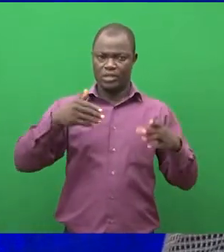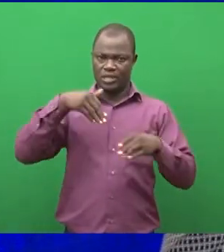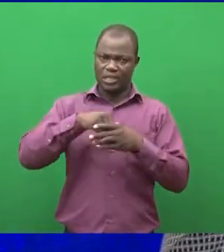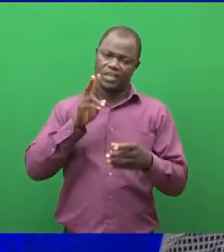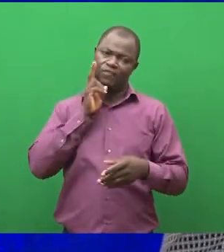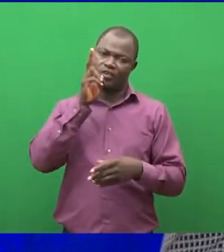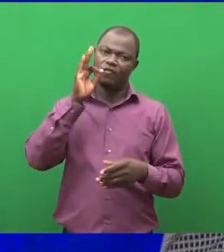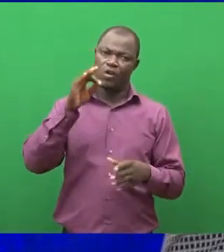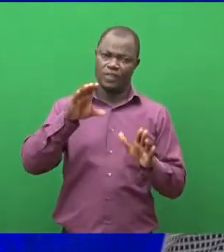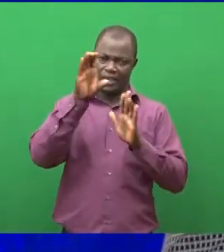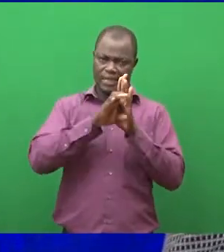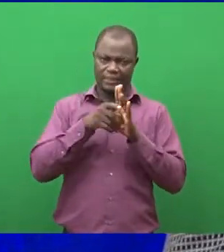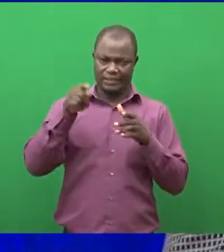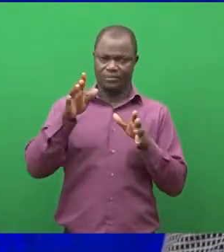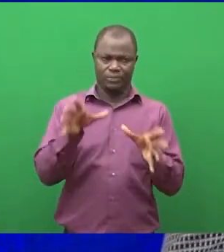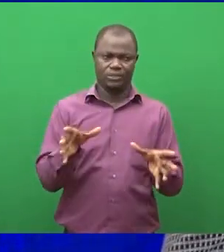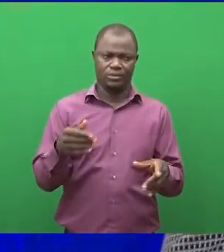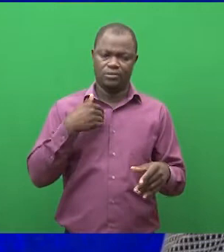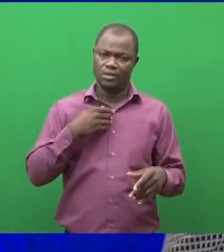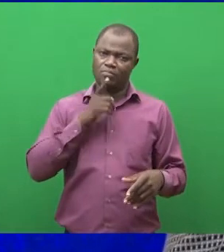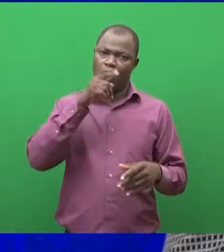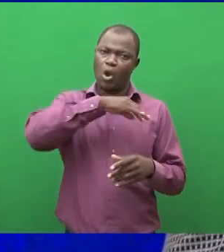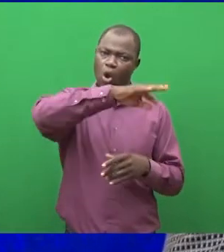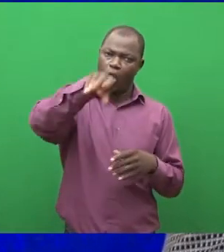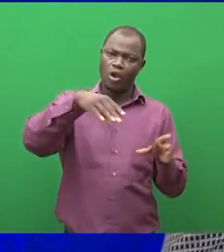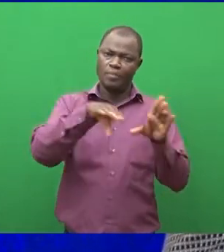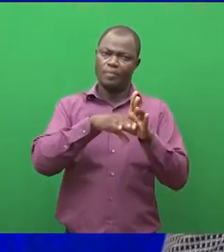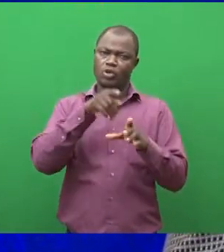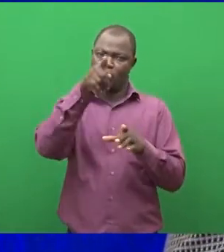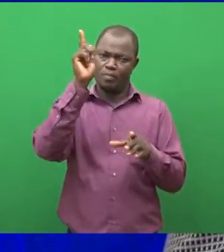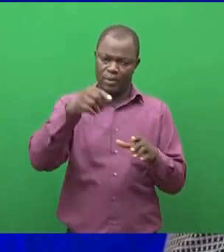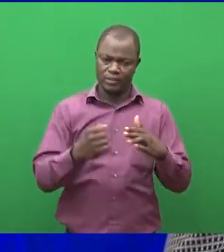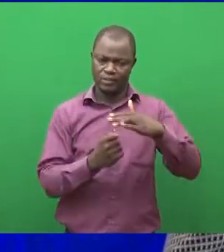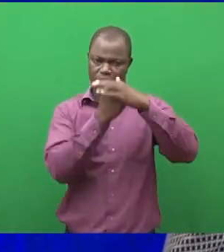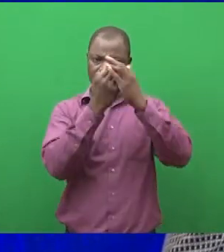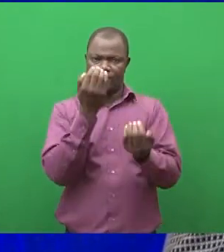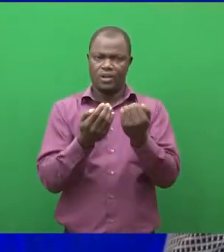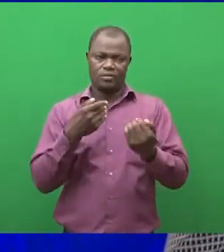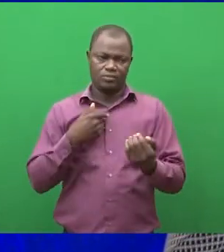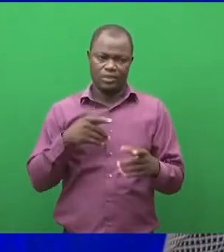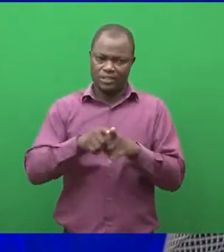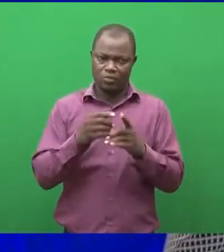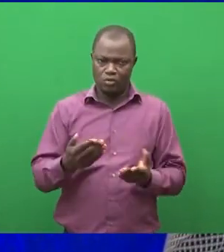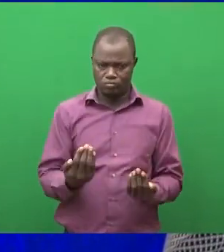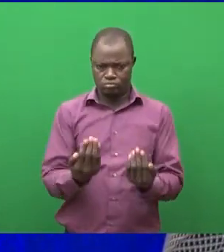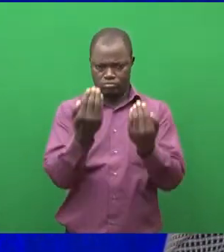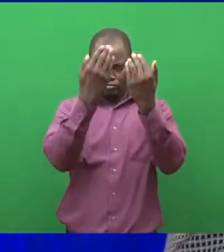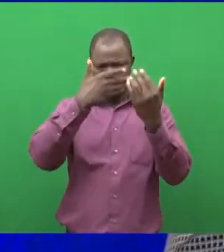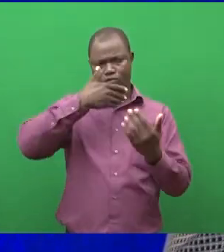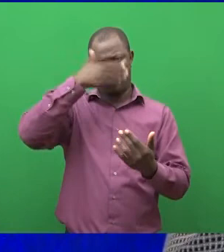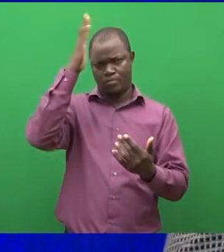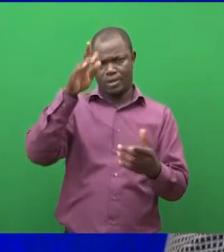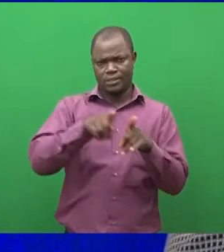Saka ikurudzirai tinoda kupa vatariri vedu vese kwavari kumba kuti titsigire vana vedu tiende navo vakure vakavhurika njere,